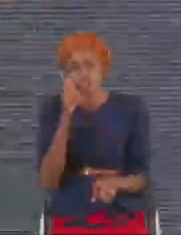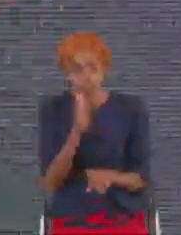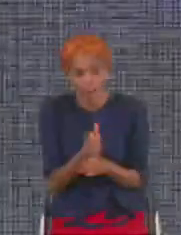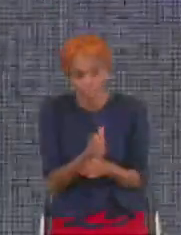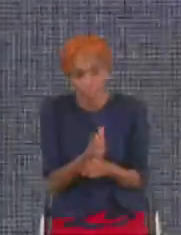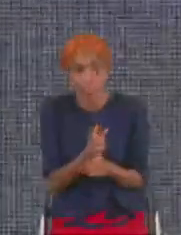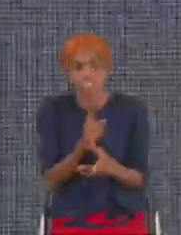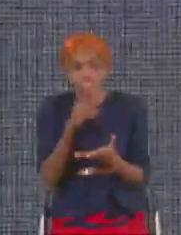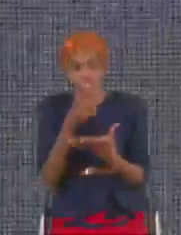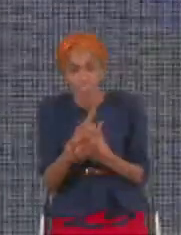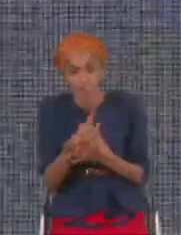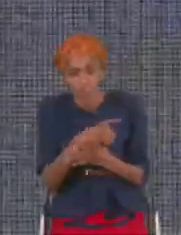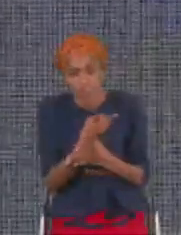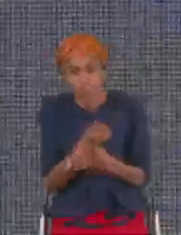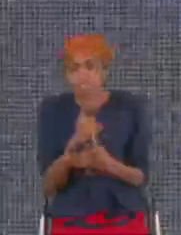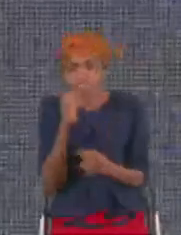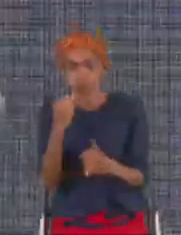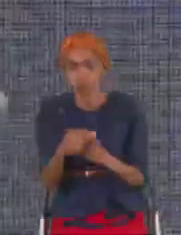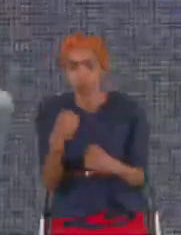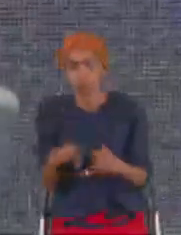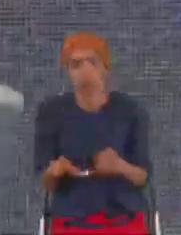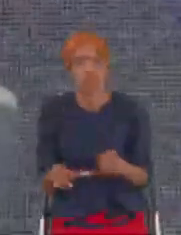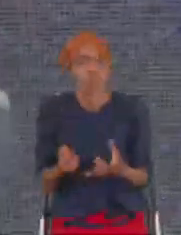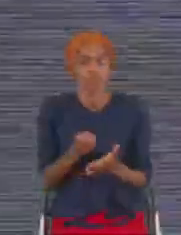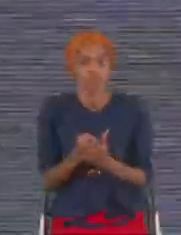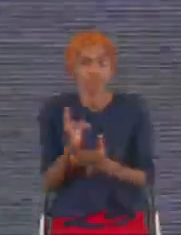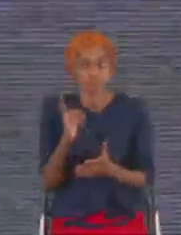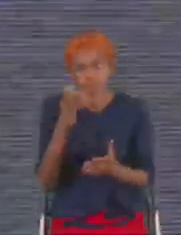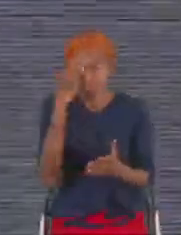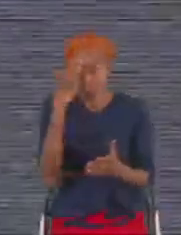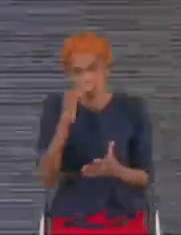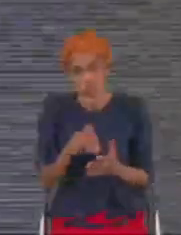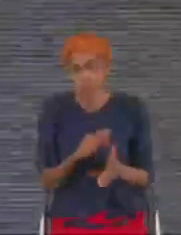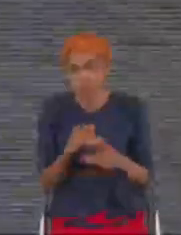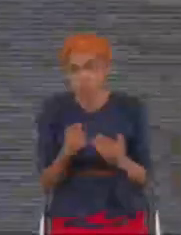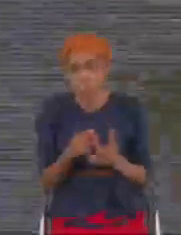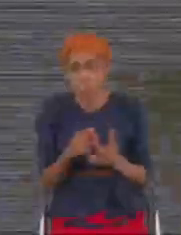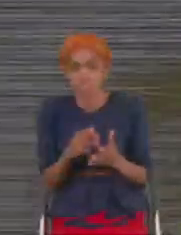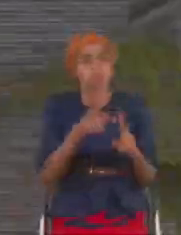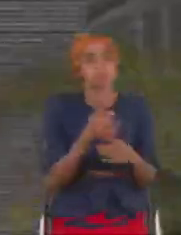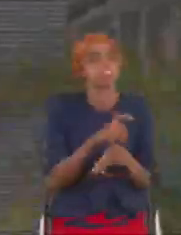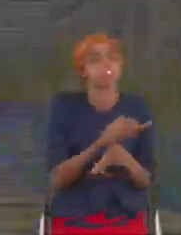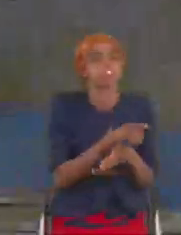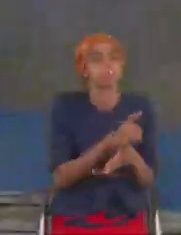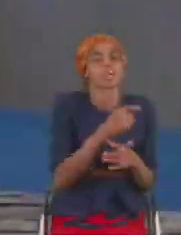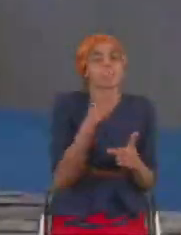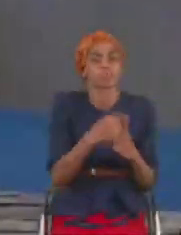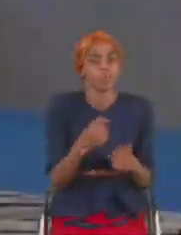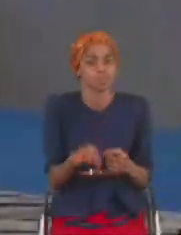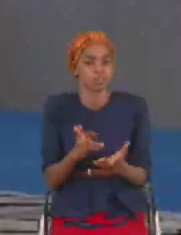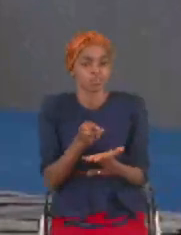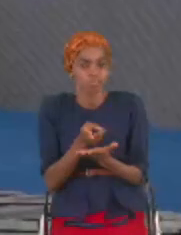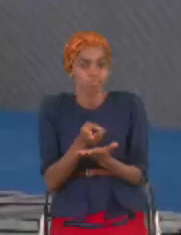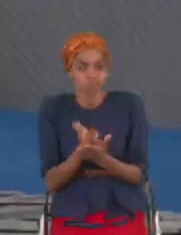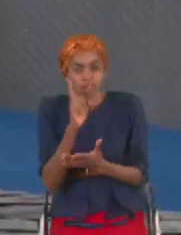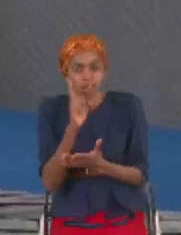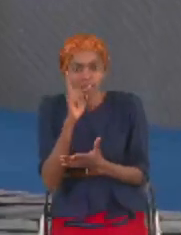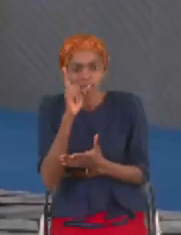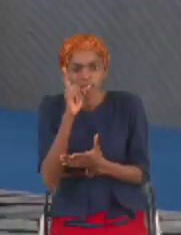parole de vérité vous savez ce que vous avez dit quand tu disposes la parole de vérité